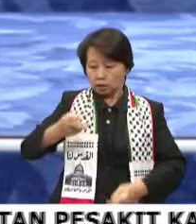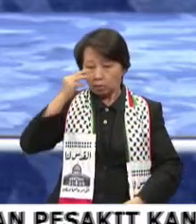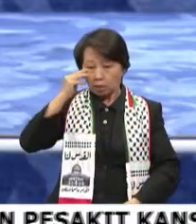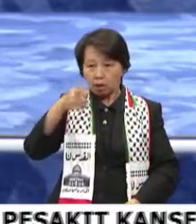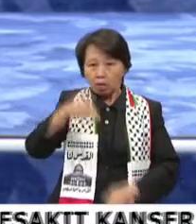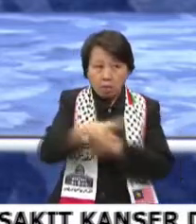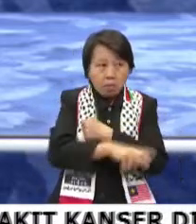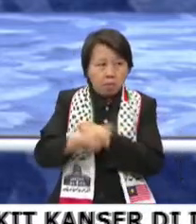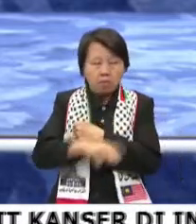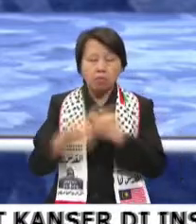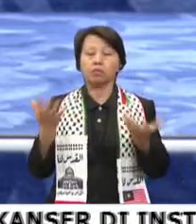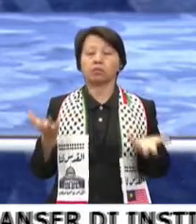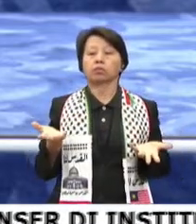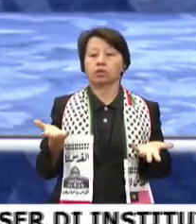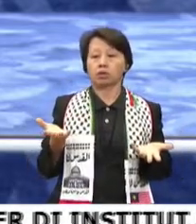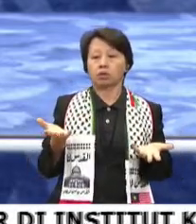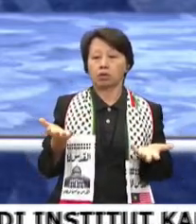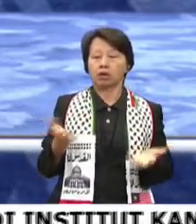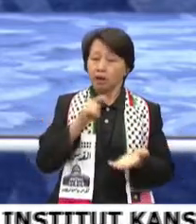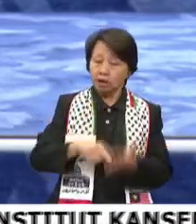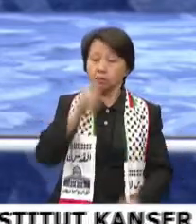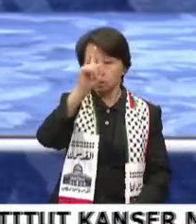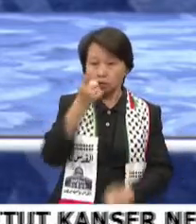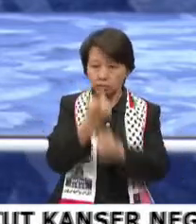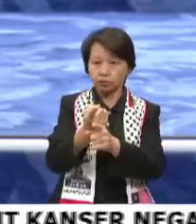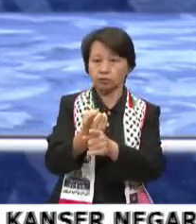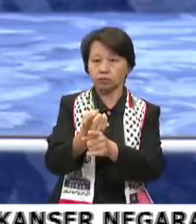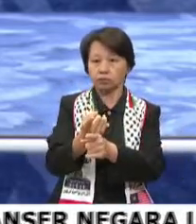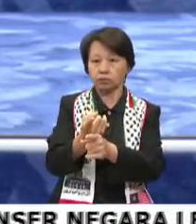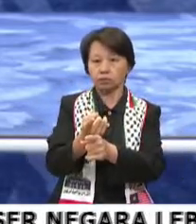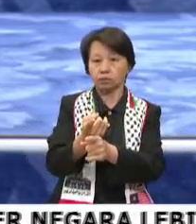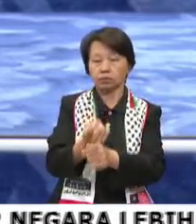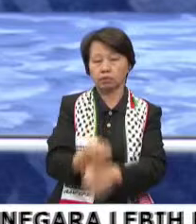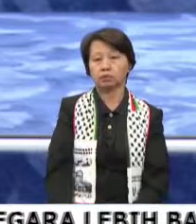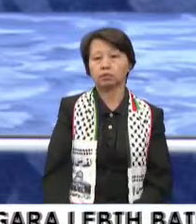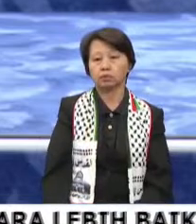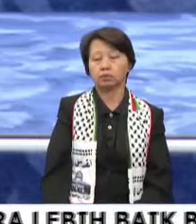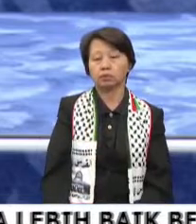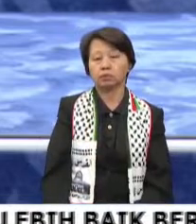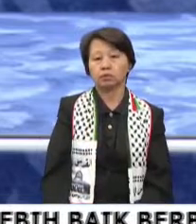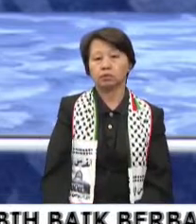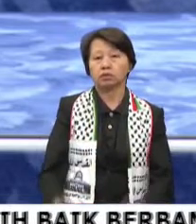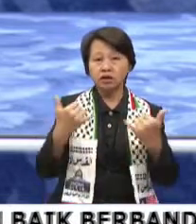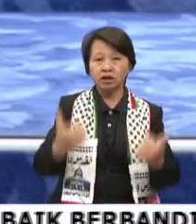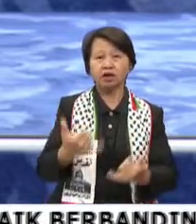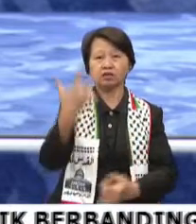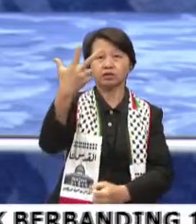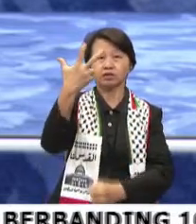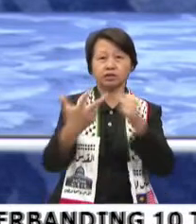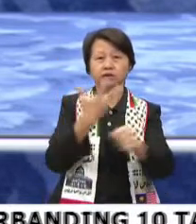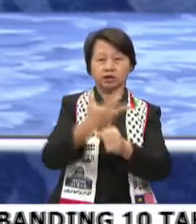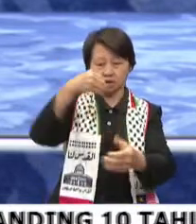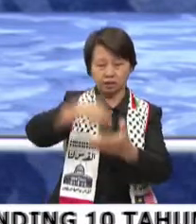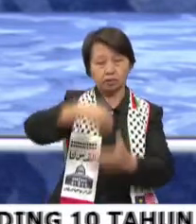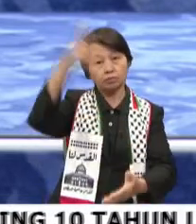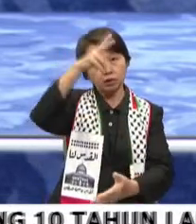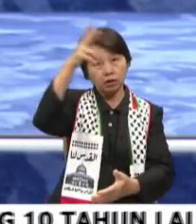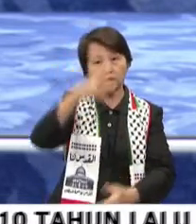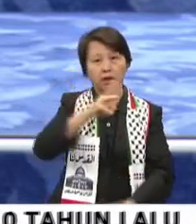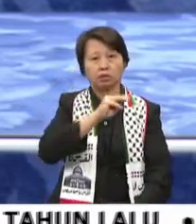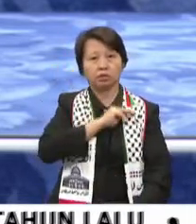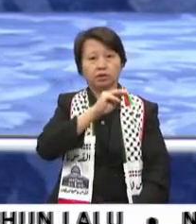mereka sakau banyak ini kenyataan sekarang ni 3 tahun dalam kerajaan